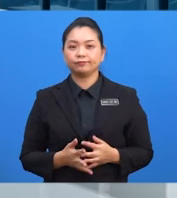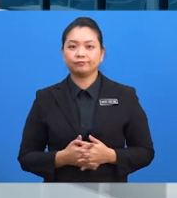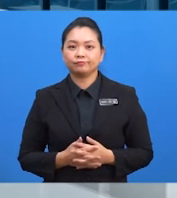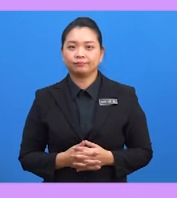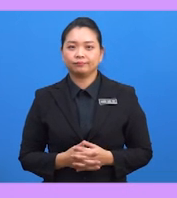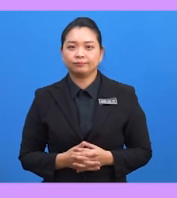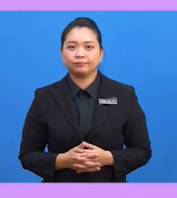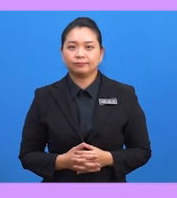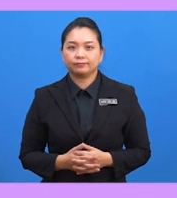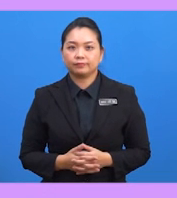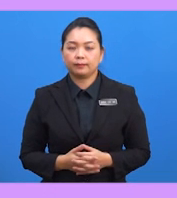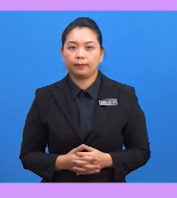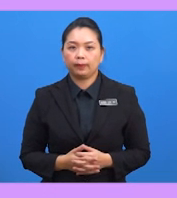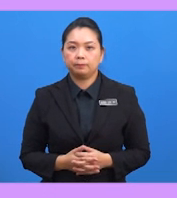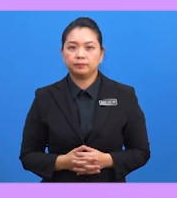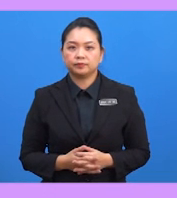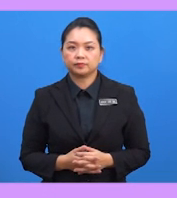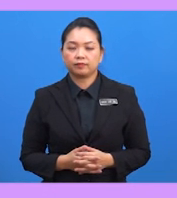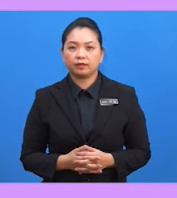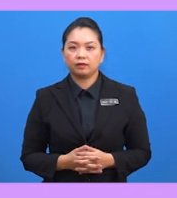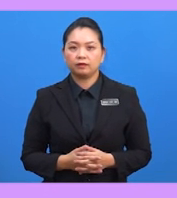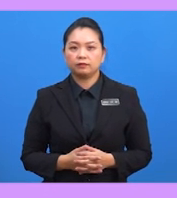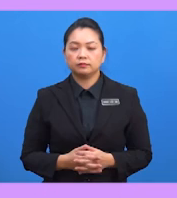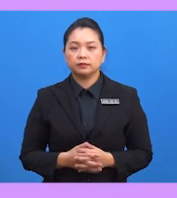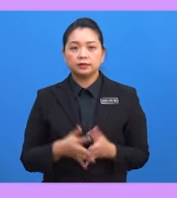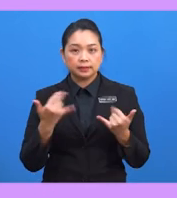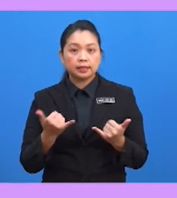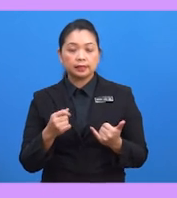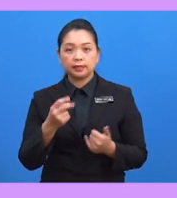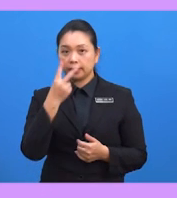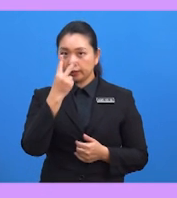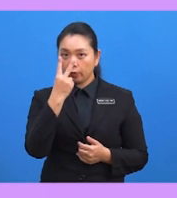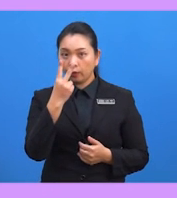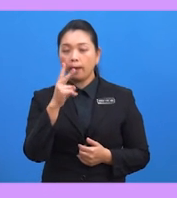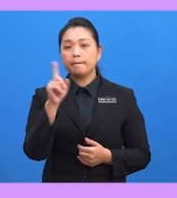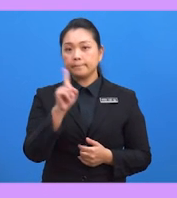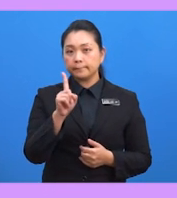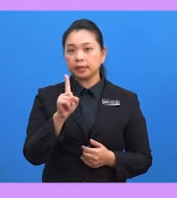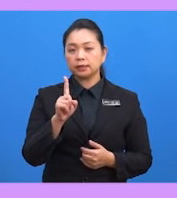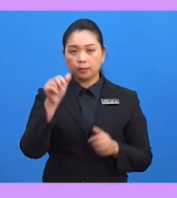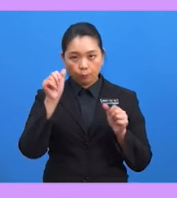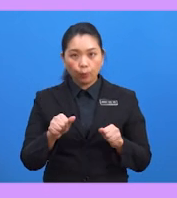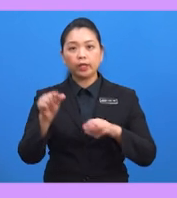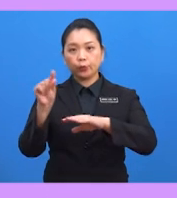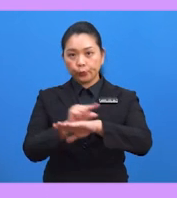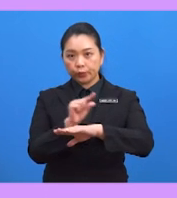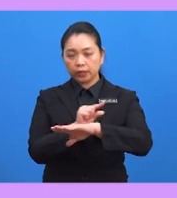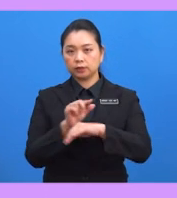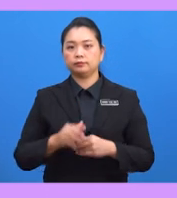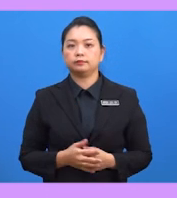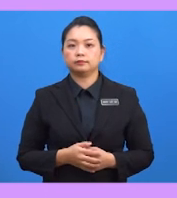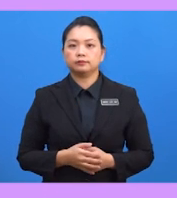kita sediakan. Langkah pertama, kenal pasti pendapatan boleh guna. Pendapatan boleh guna